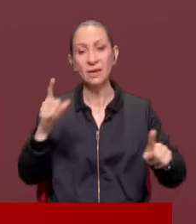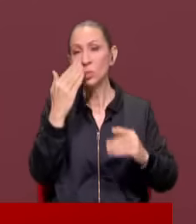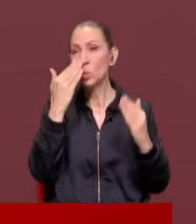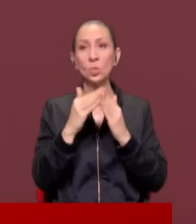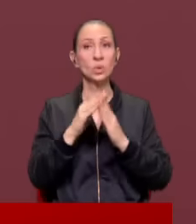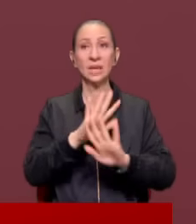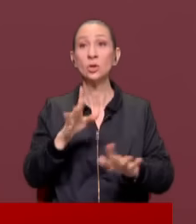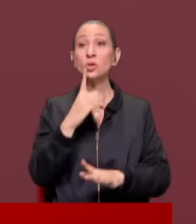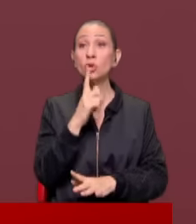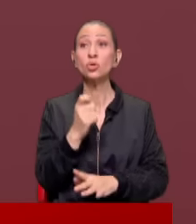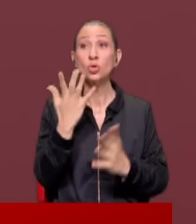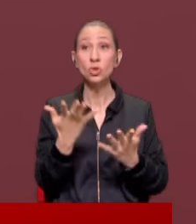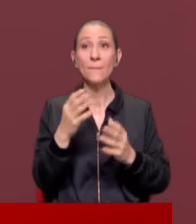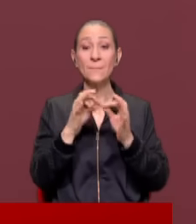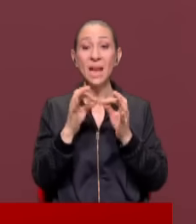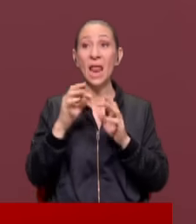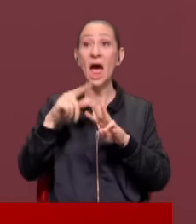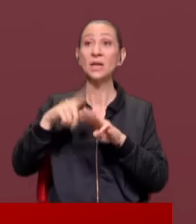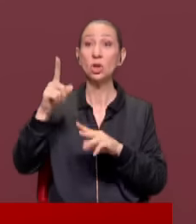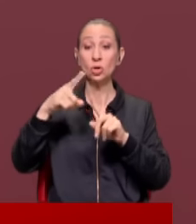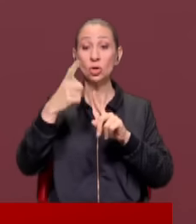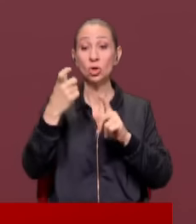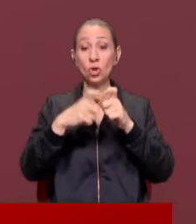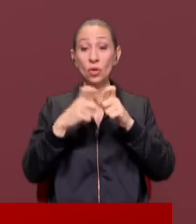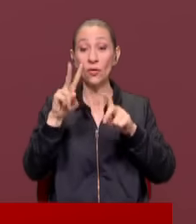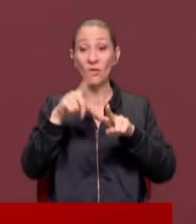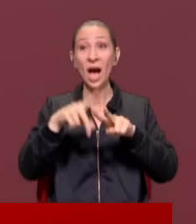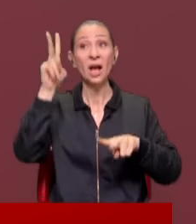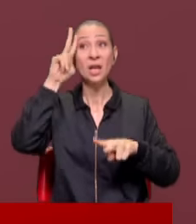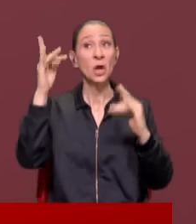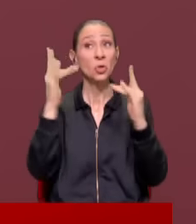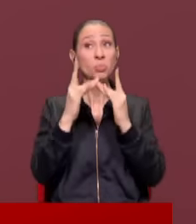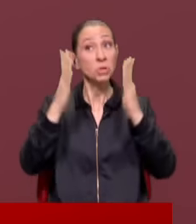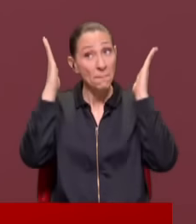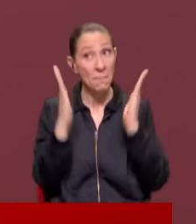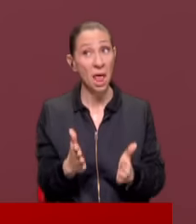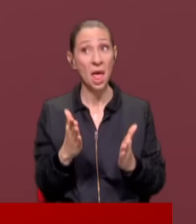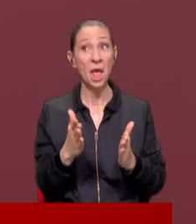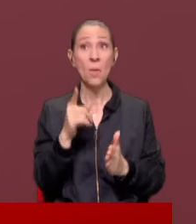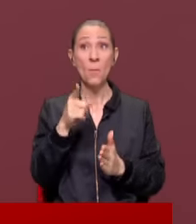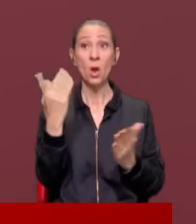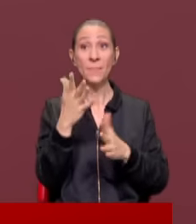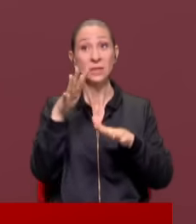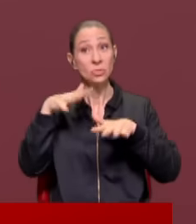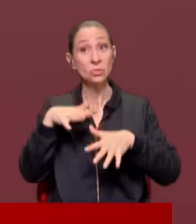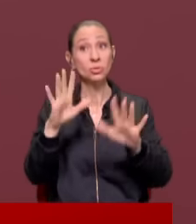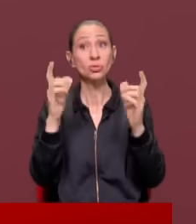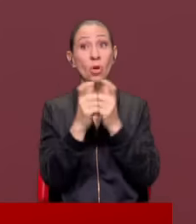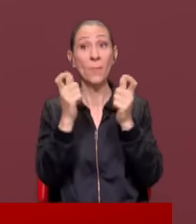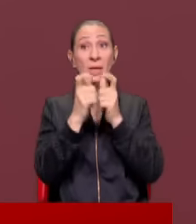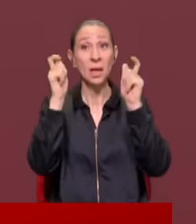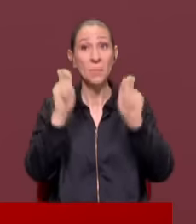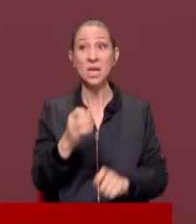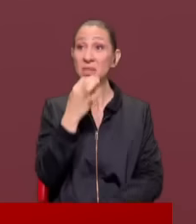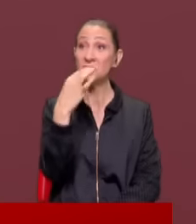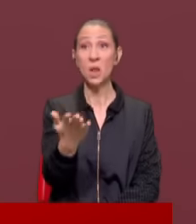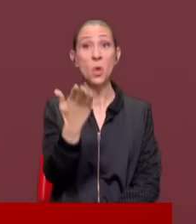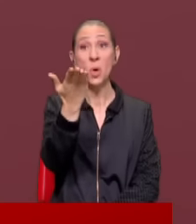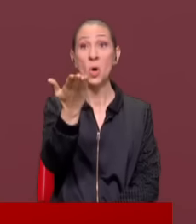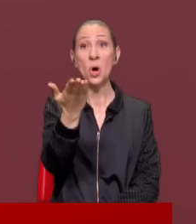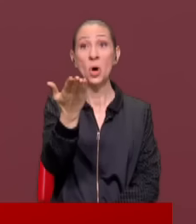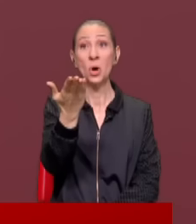rağmen. Söz konusu olan Bilal Erdoğan TÜGVA olunca Galata Köprüsü'nde bile böylesine bir toplantı yapılmasına